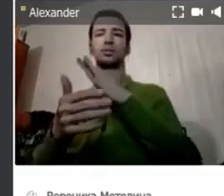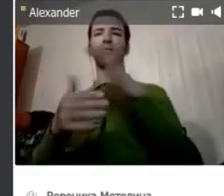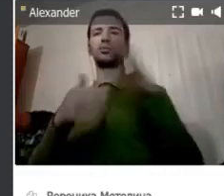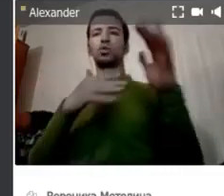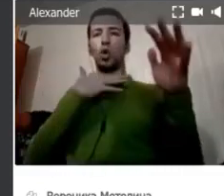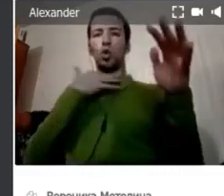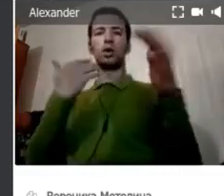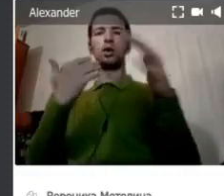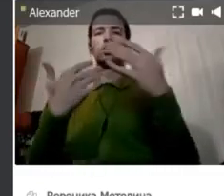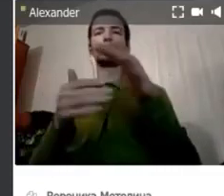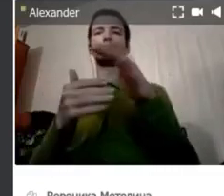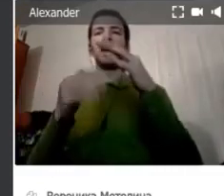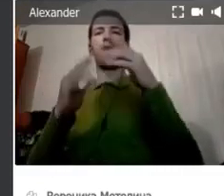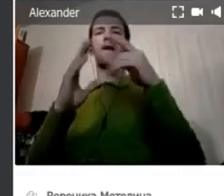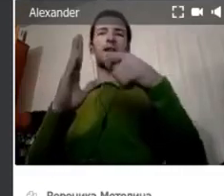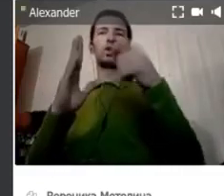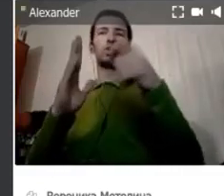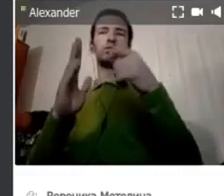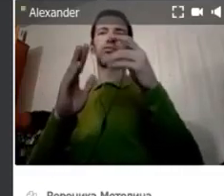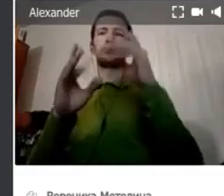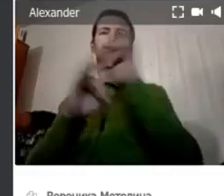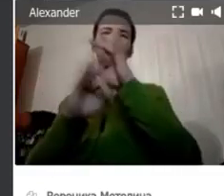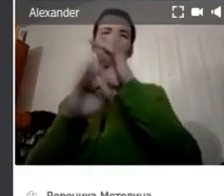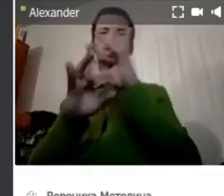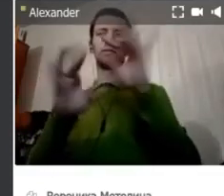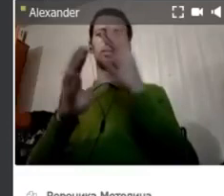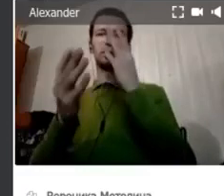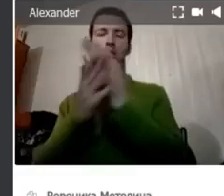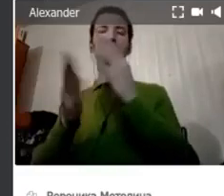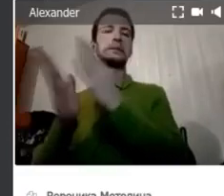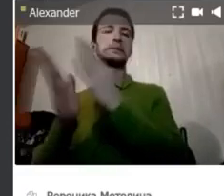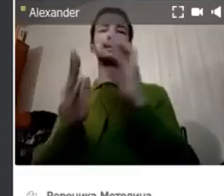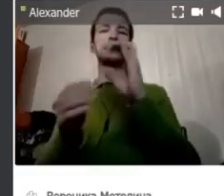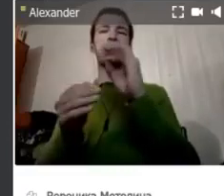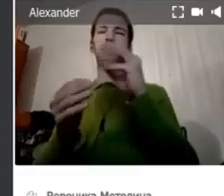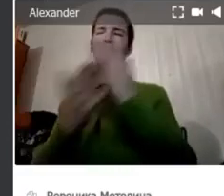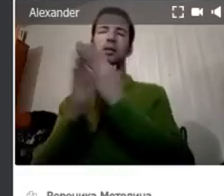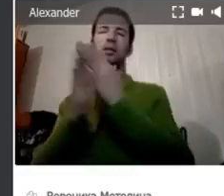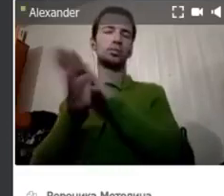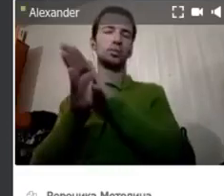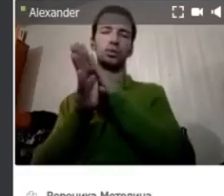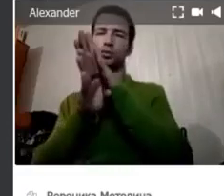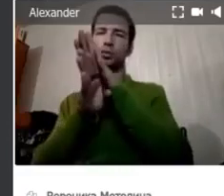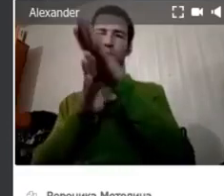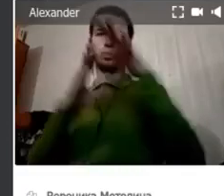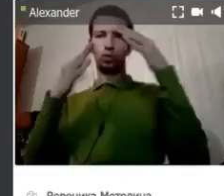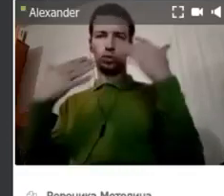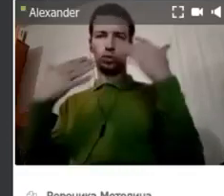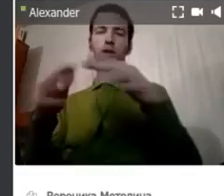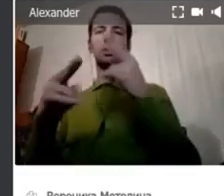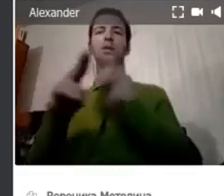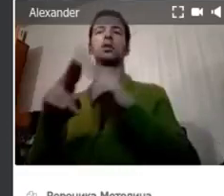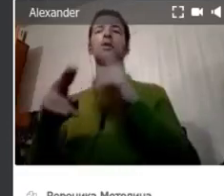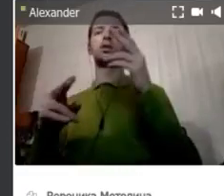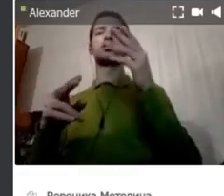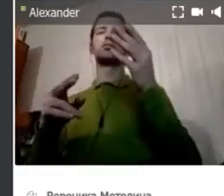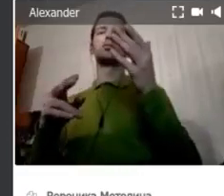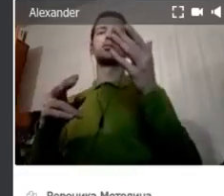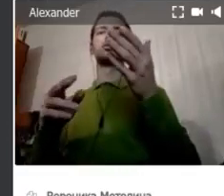еще нет ни одного клиента у меня лично, с кем я работаю, кто бы вот, делал